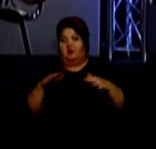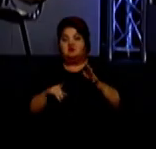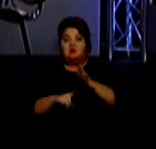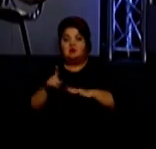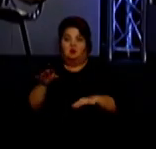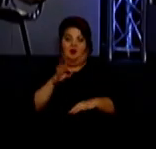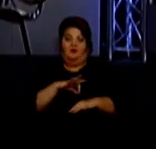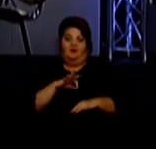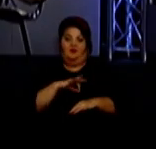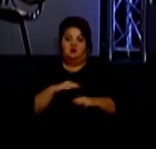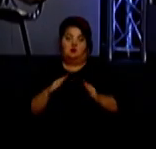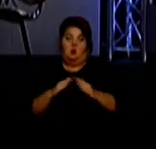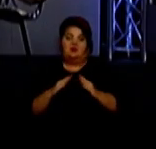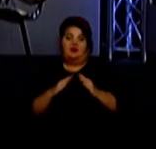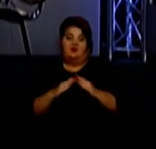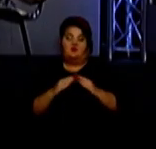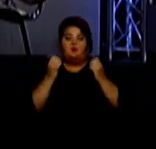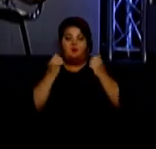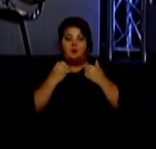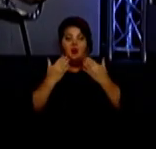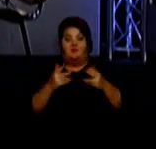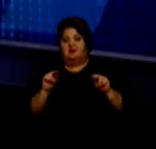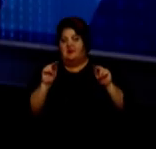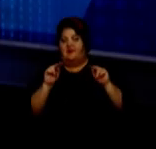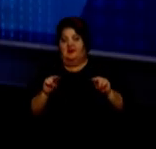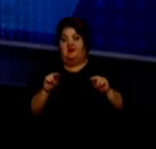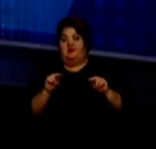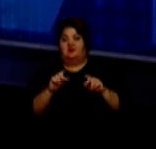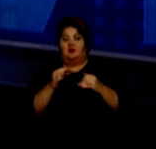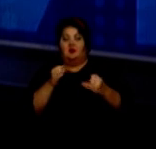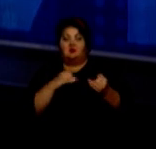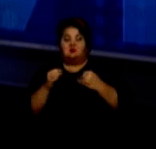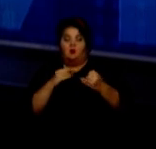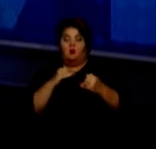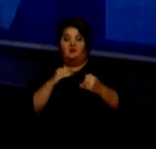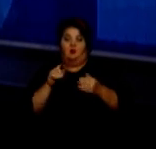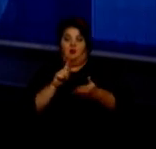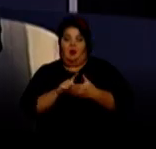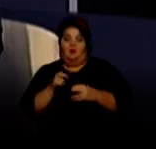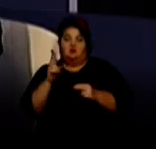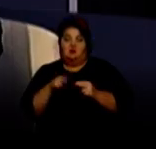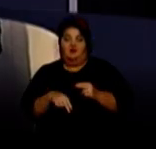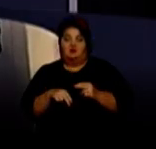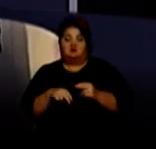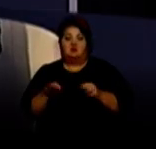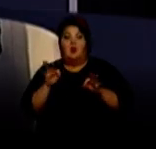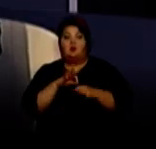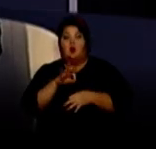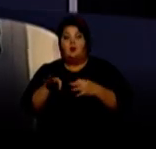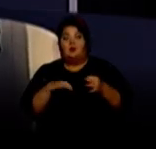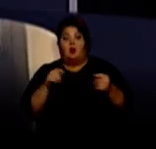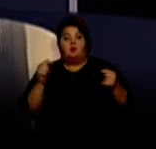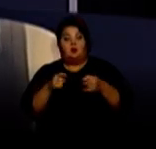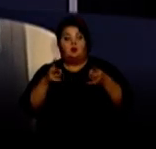в експлуатацію. Дякую вам за відверту розмову, Оксана Юріна. На цьому маємо завершувати. Про проєкт